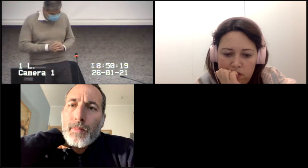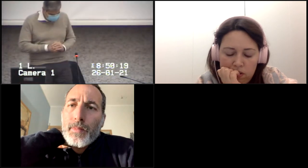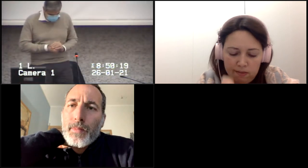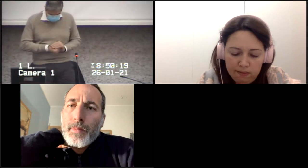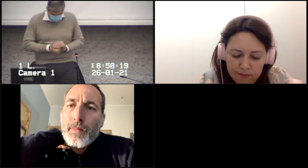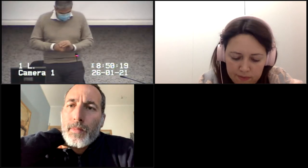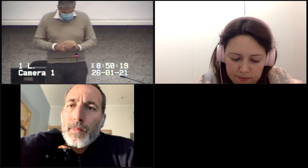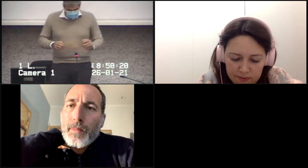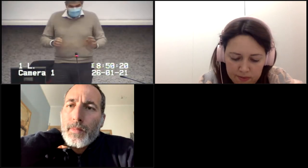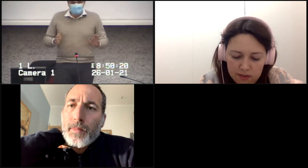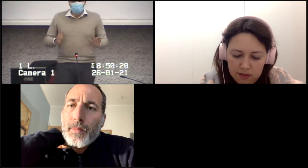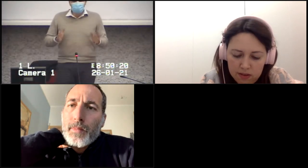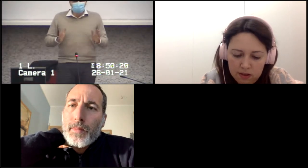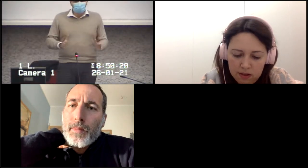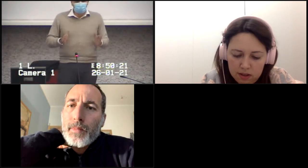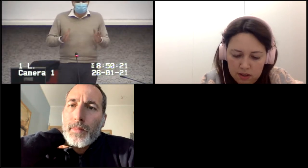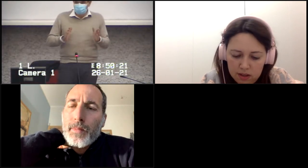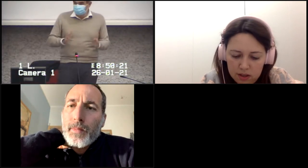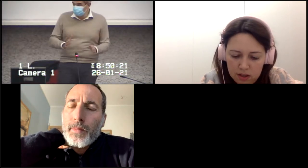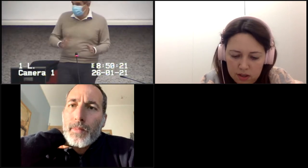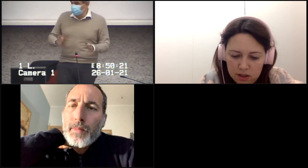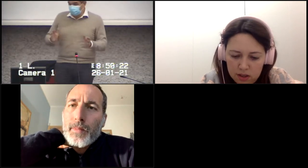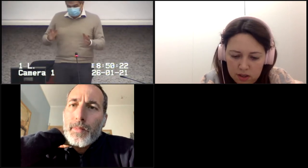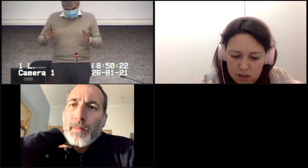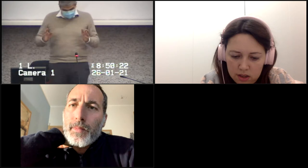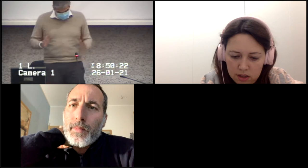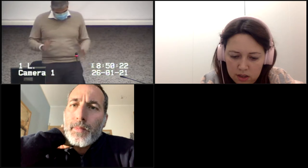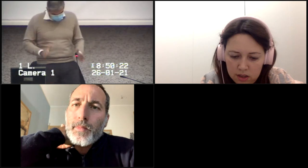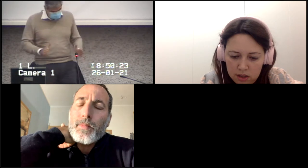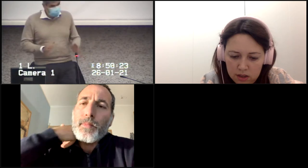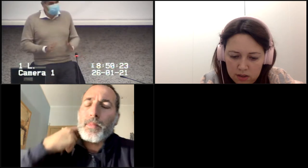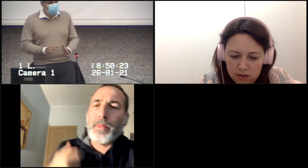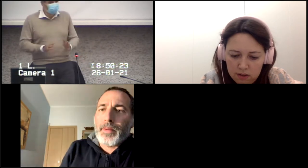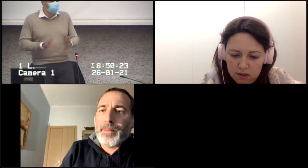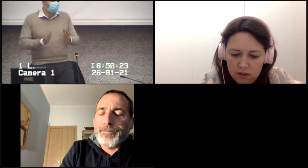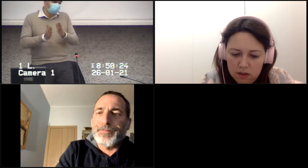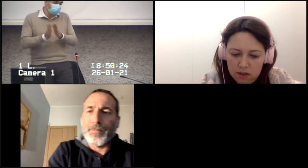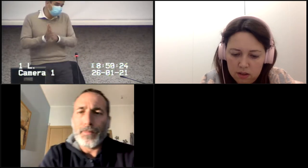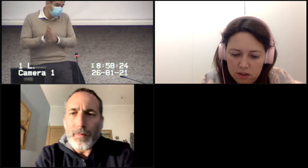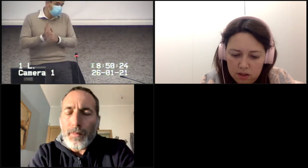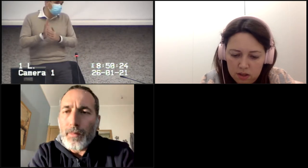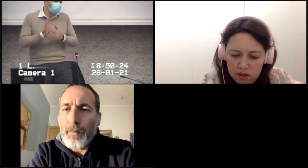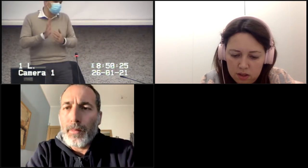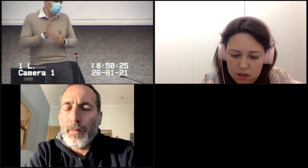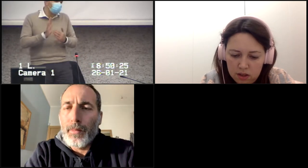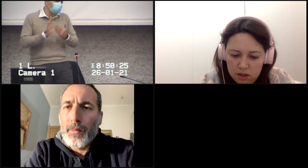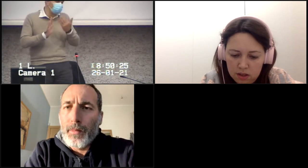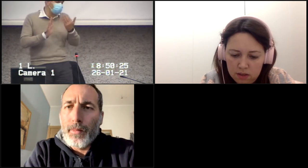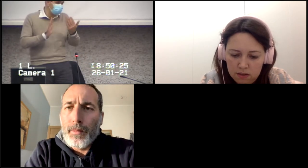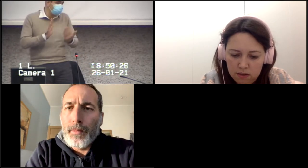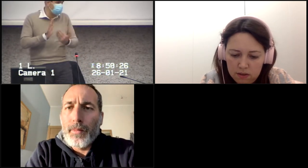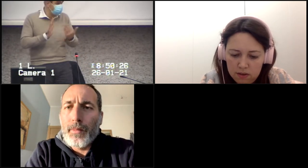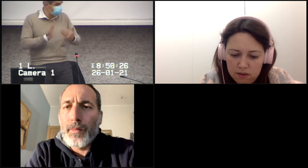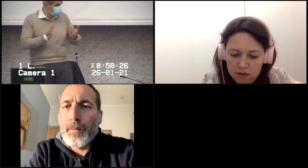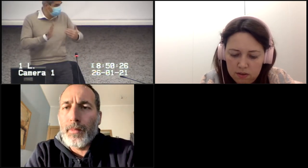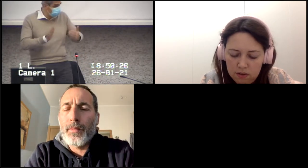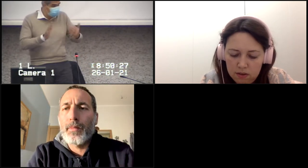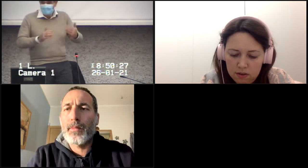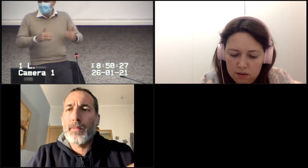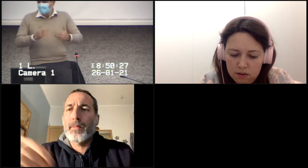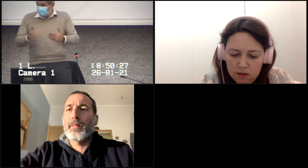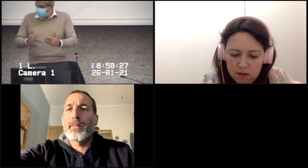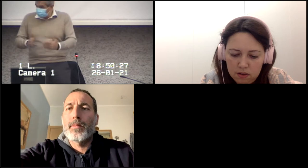Prego, Presidente, ci mancherebbe. Stavo dicendo, quindi, l'amministrazione, in base a questo impianto, è tenuto conto delle indicazioni che sono